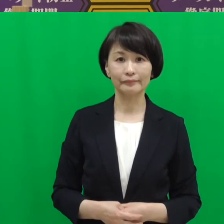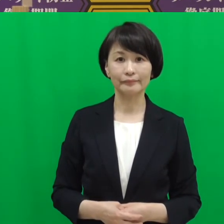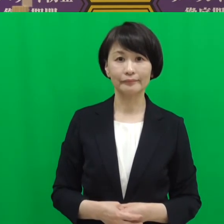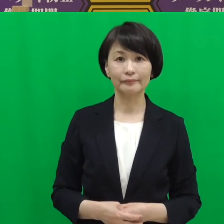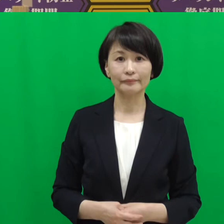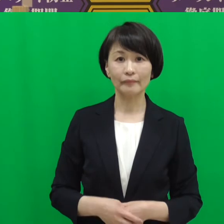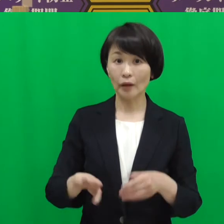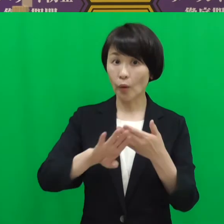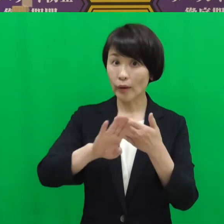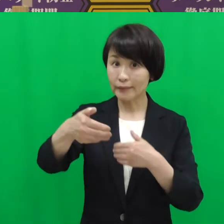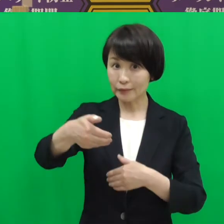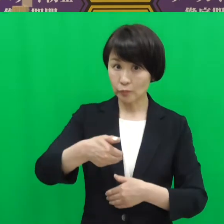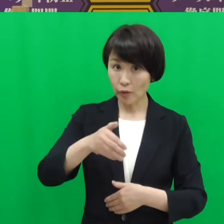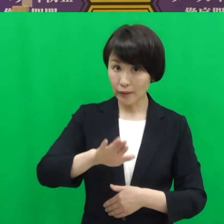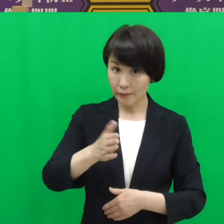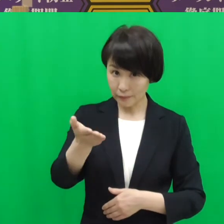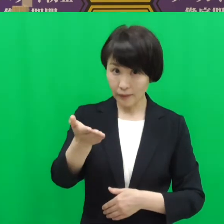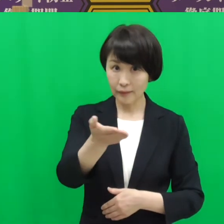ございます。他にございますでしょうか。